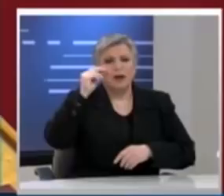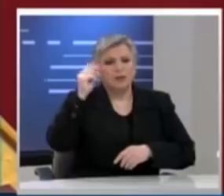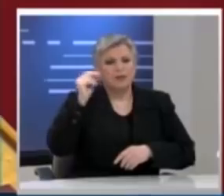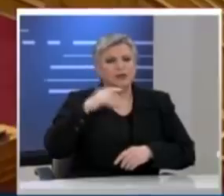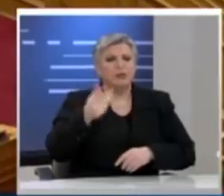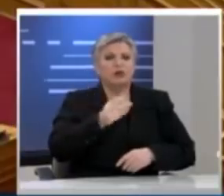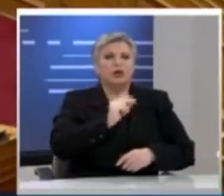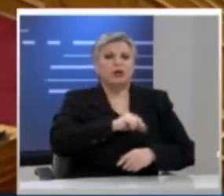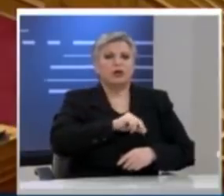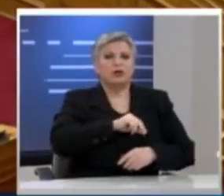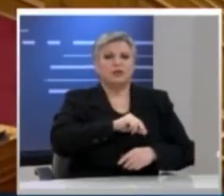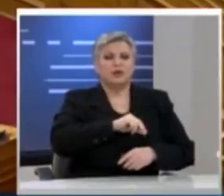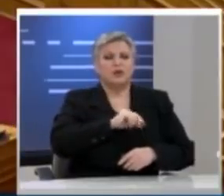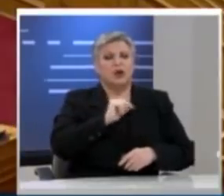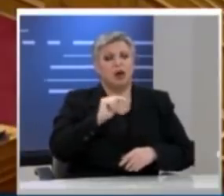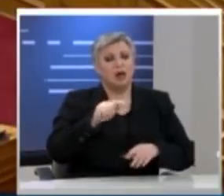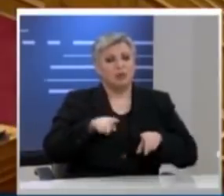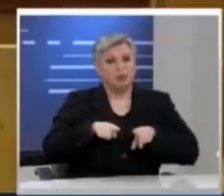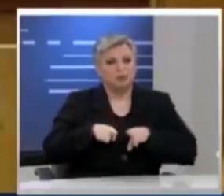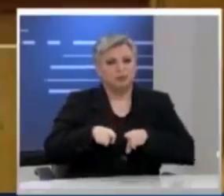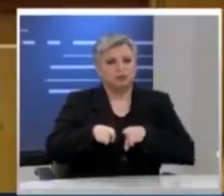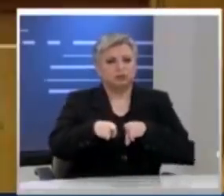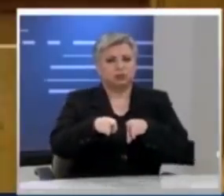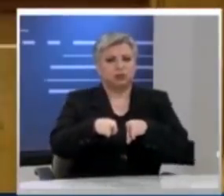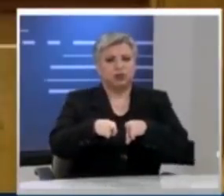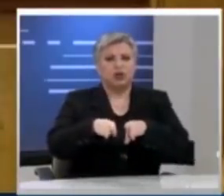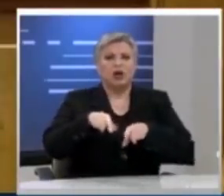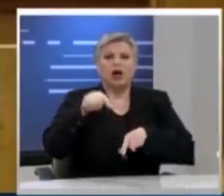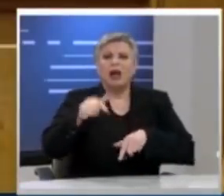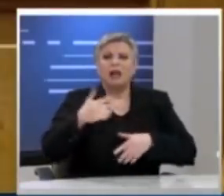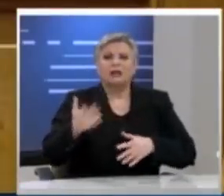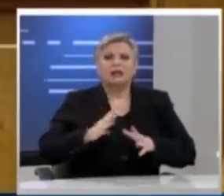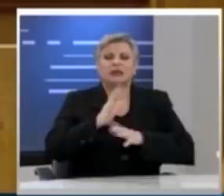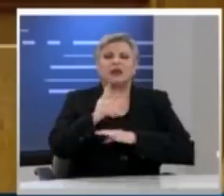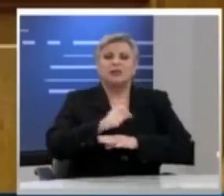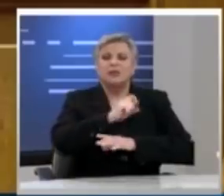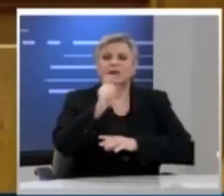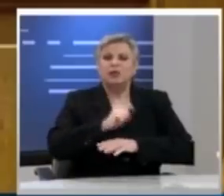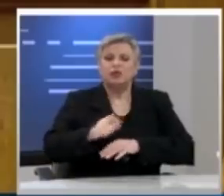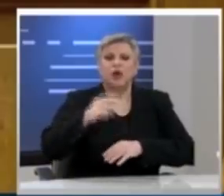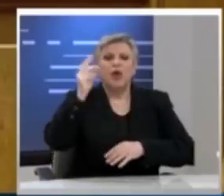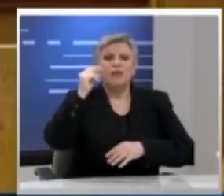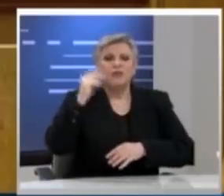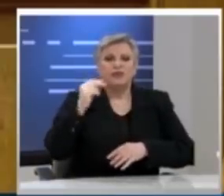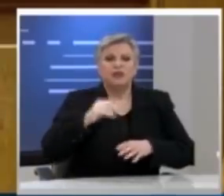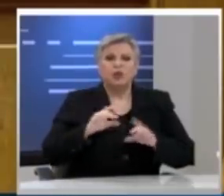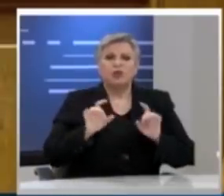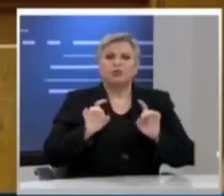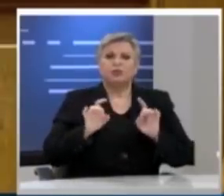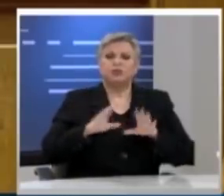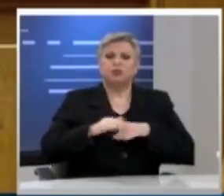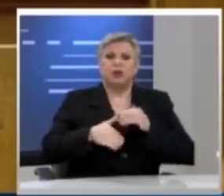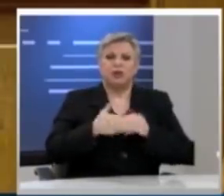κεφαλαίου αντίθετα τα ζητήματα της καθημερινότητας των φοιτητών βρίσκονται στον αέρα και